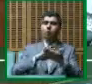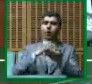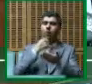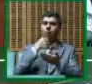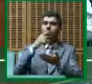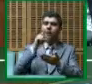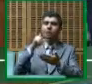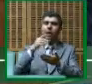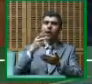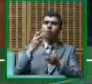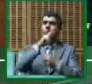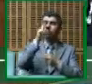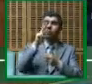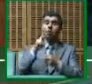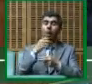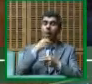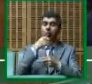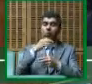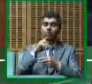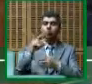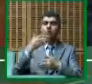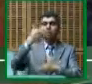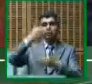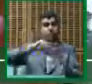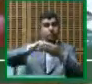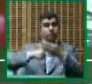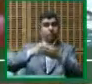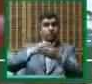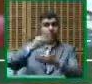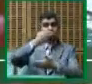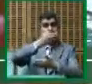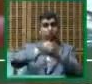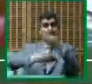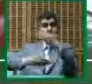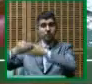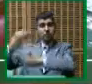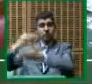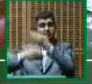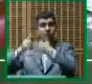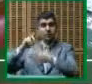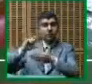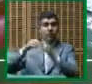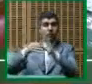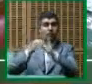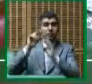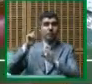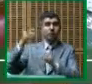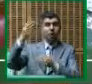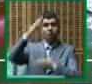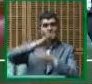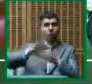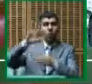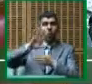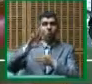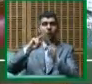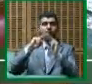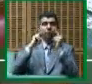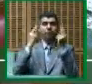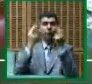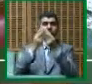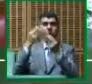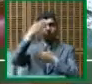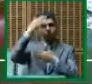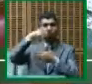السؤال المتعلق بقيادة أو أثر اتفاقية التبادل الحر على الاقتصاد الوطني